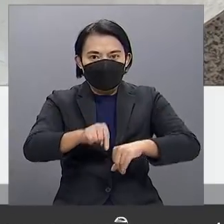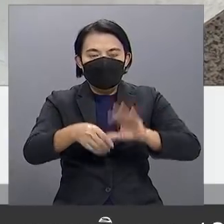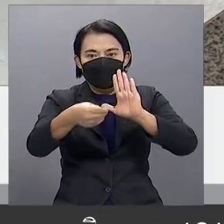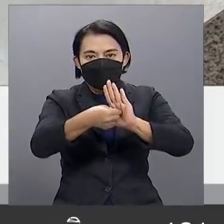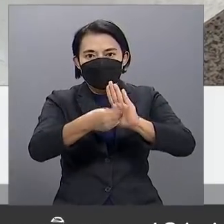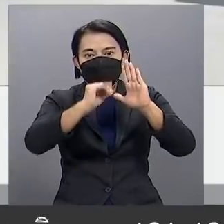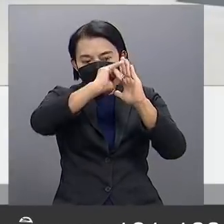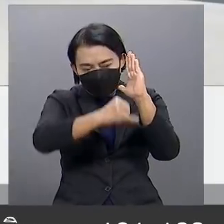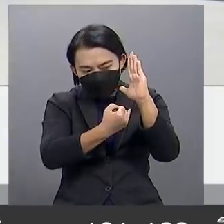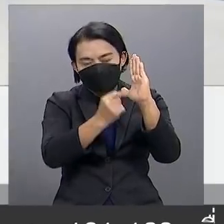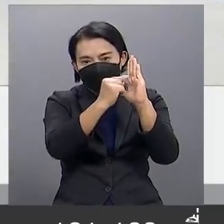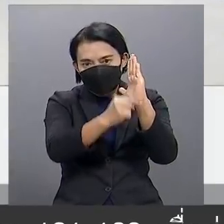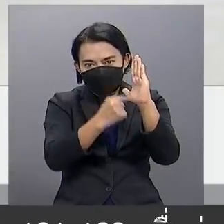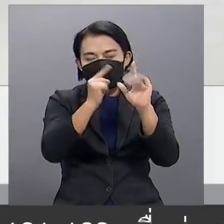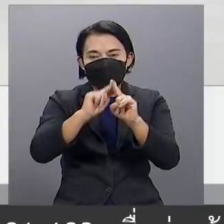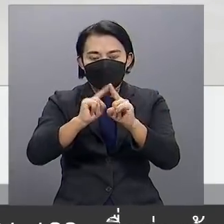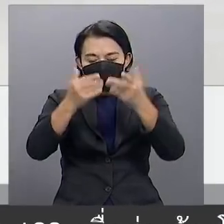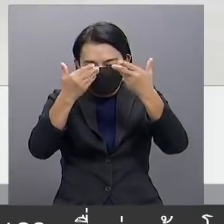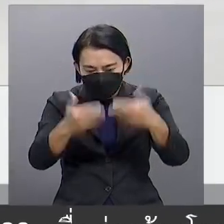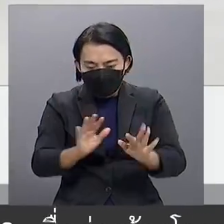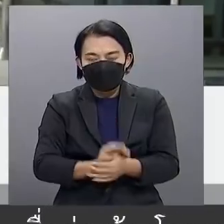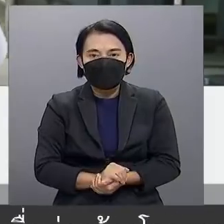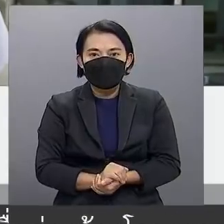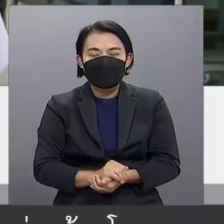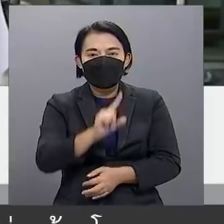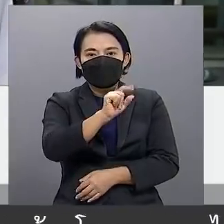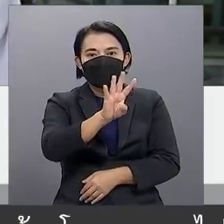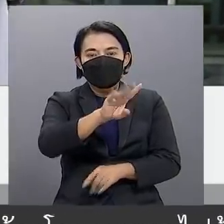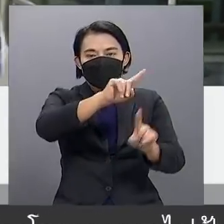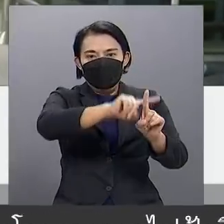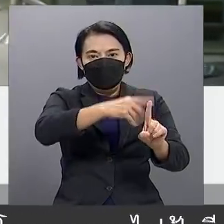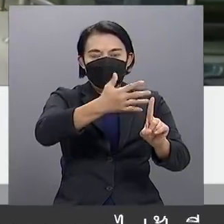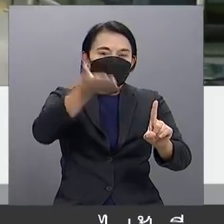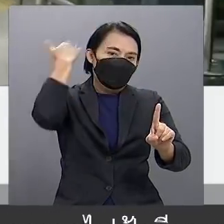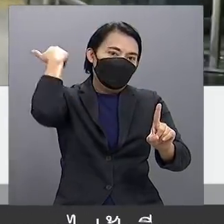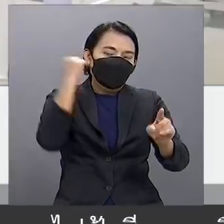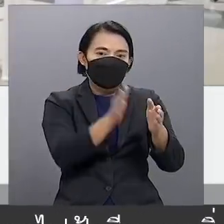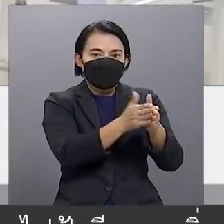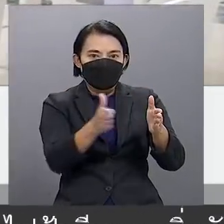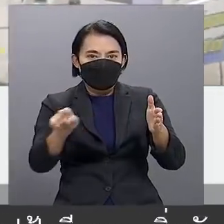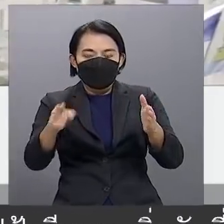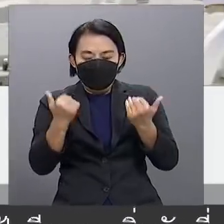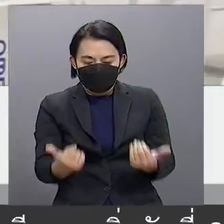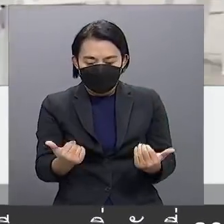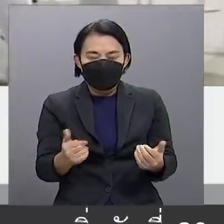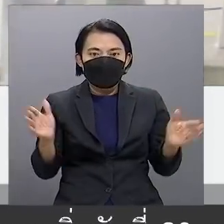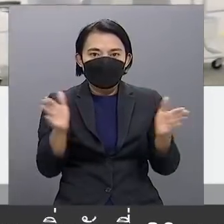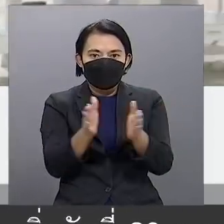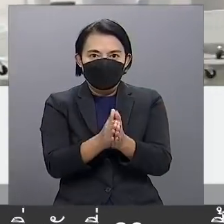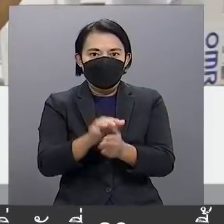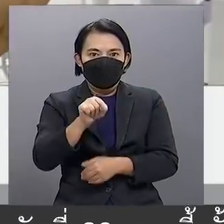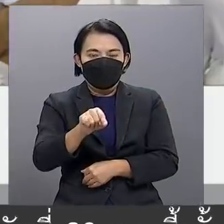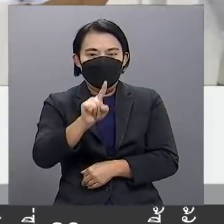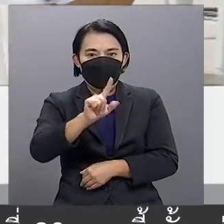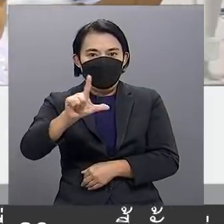มนทน และต่างจังหวัดนัตั้แต่ 24 พฤษภาคมมาจนถึงปัจจุบัน รวมแล้วกว่า 1,200,